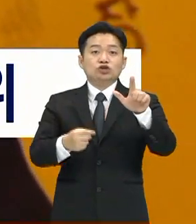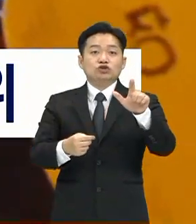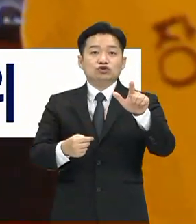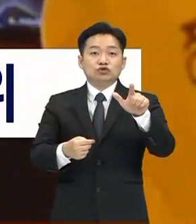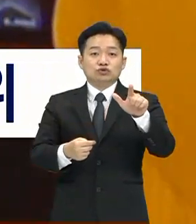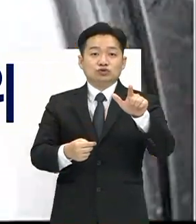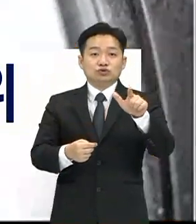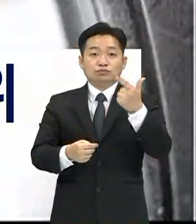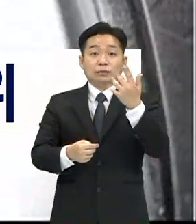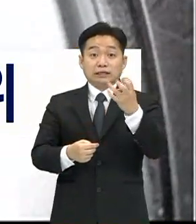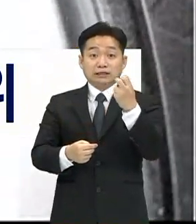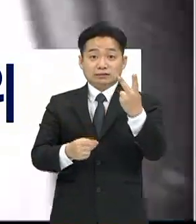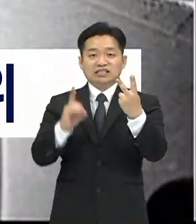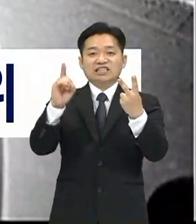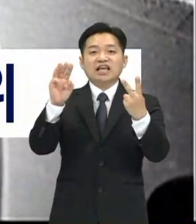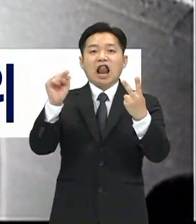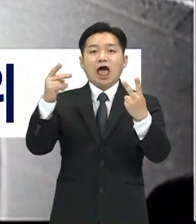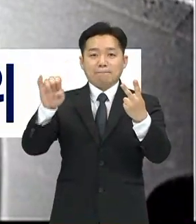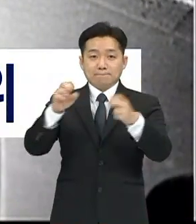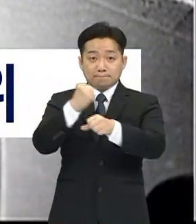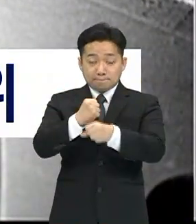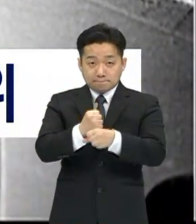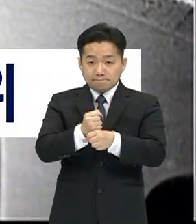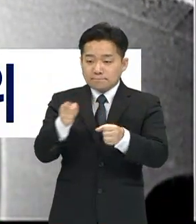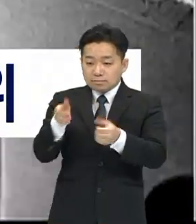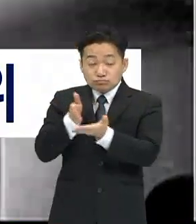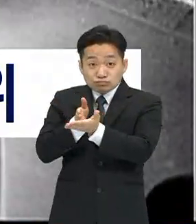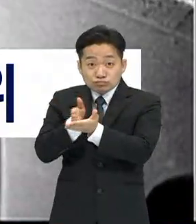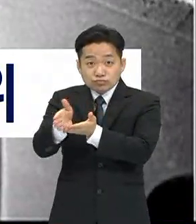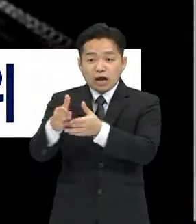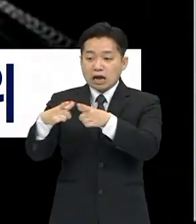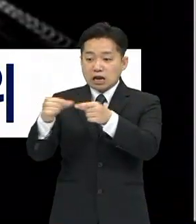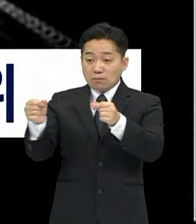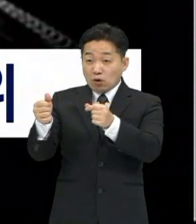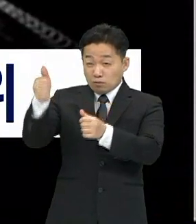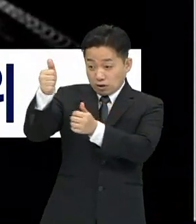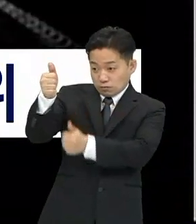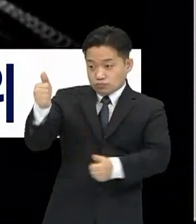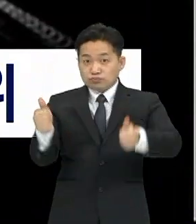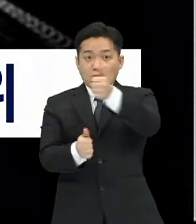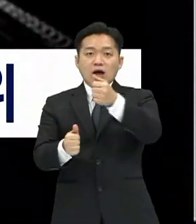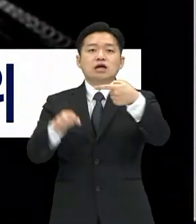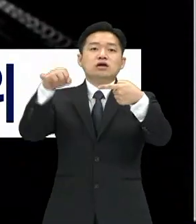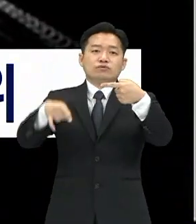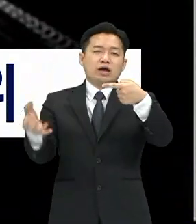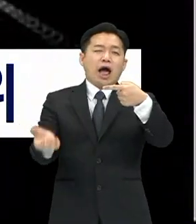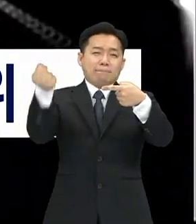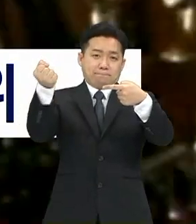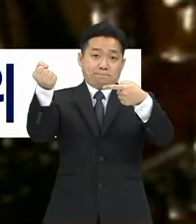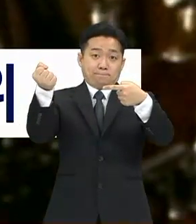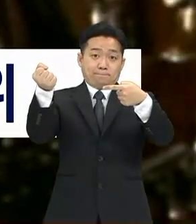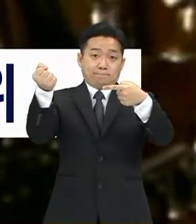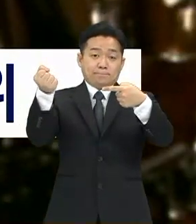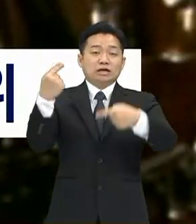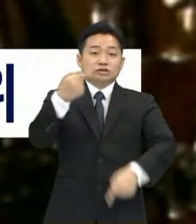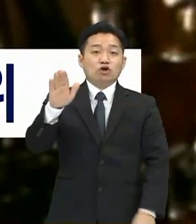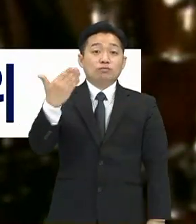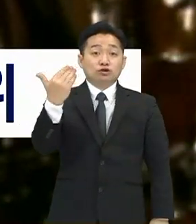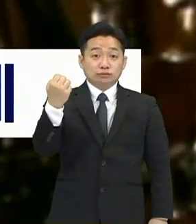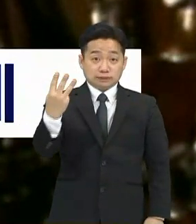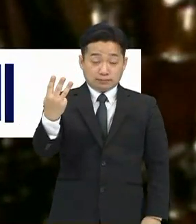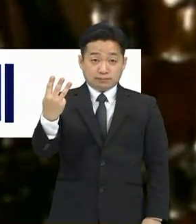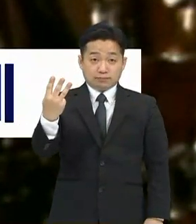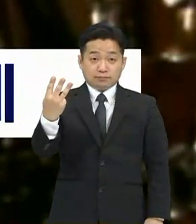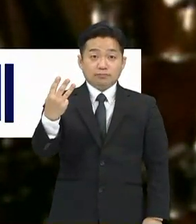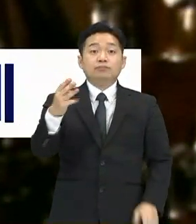D램 개발에 성공했고 메모리 반도체 분야에서 일본을 앞질러 1위에 올라섰습니다. 1993년